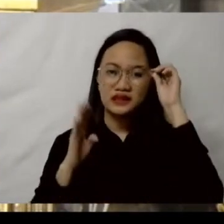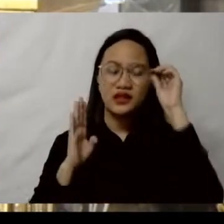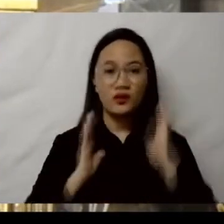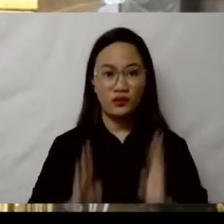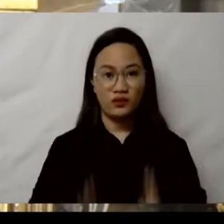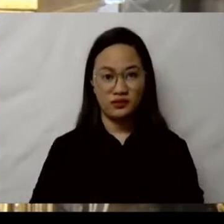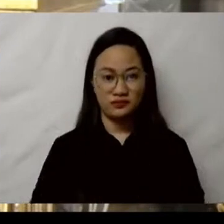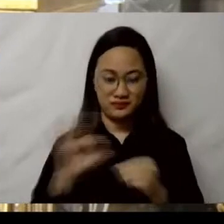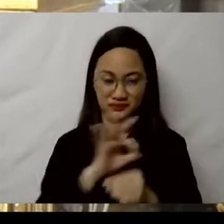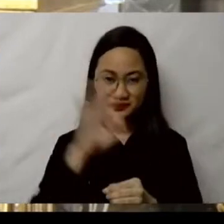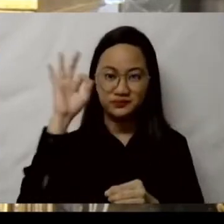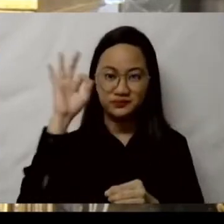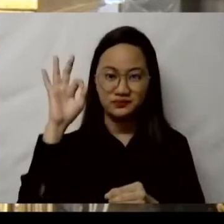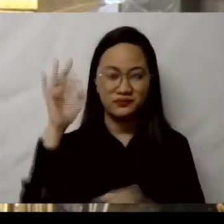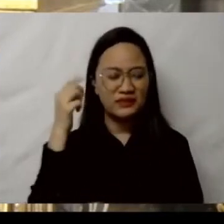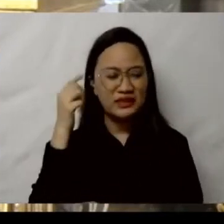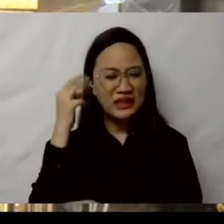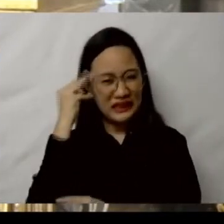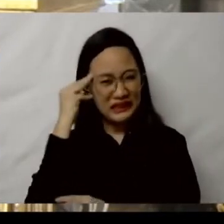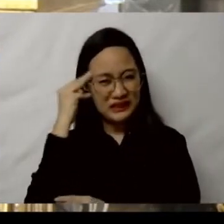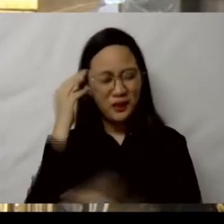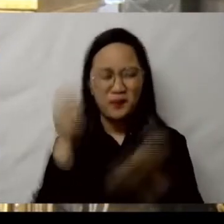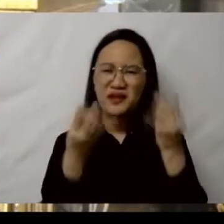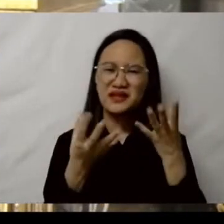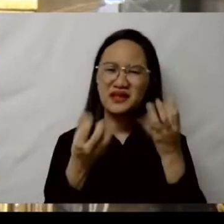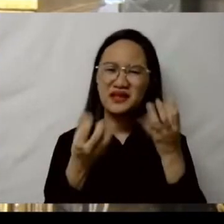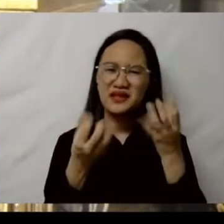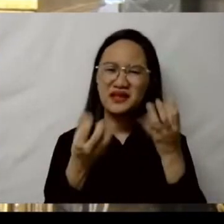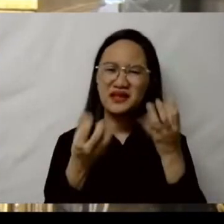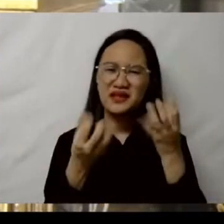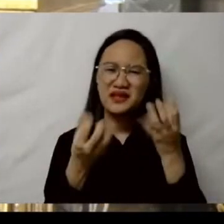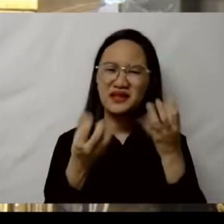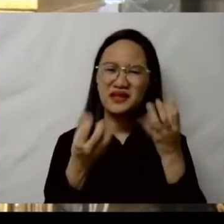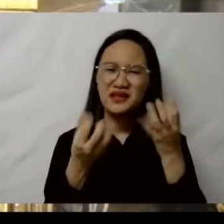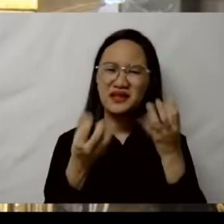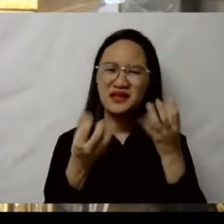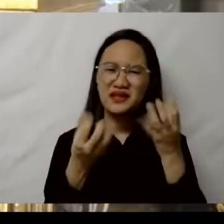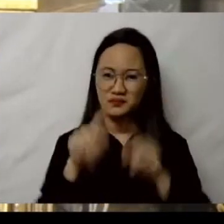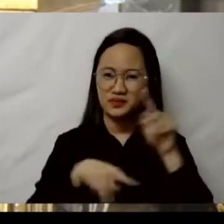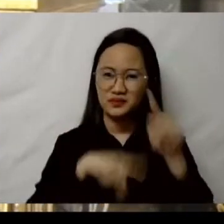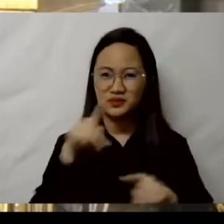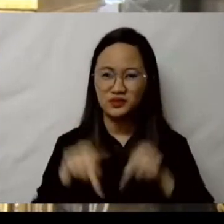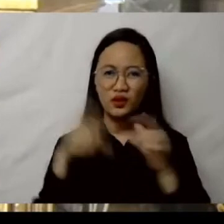ang daming pinagdadaanan natin. At sana ngayon maging anghel tayo, starting from our